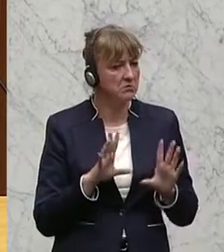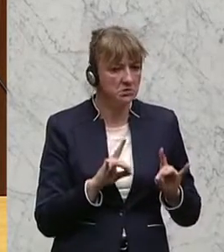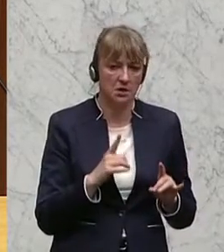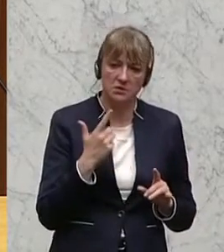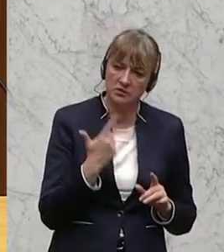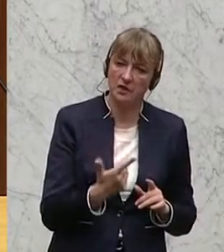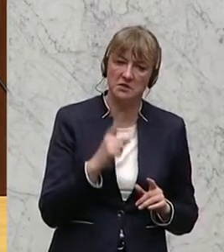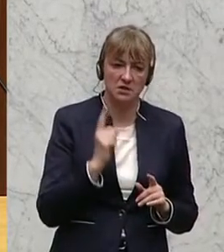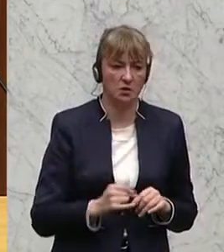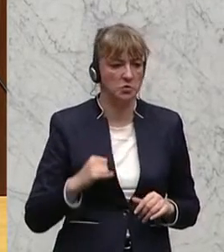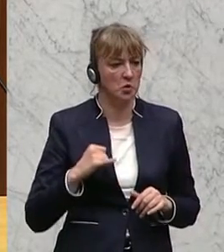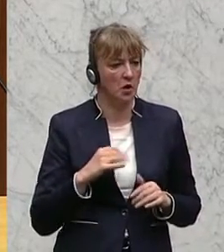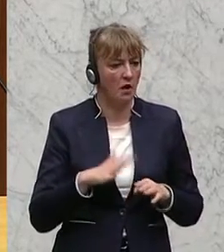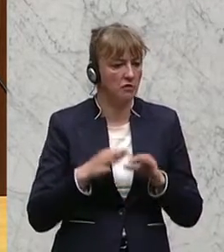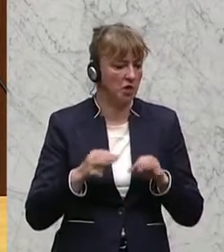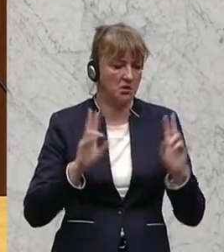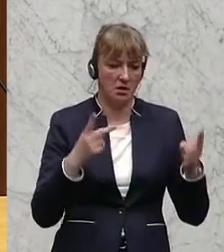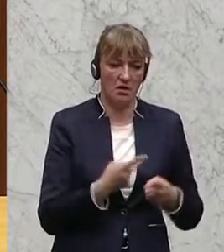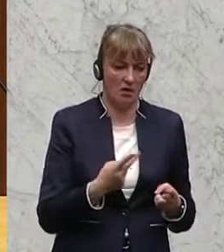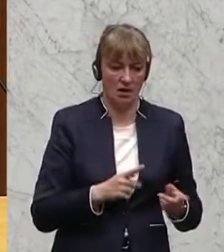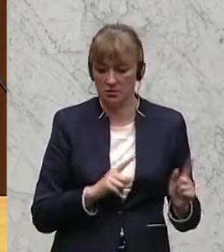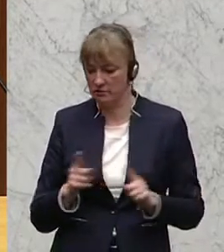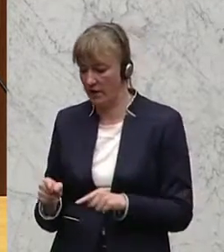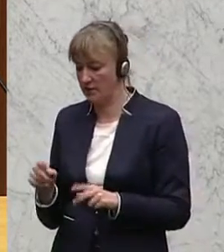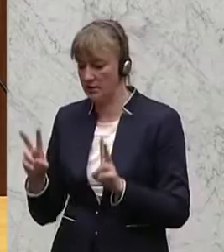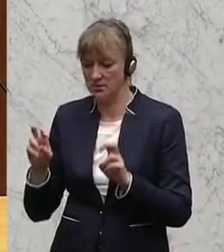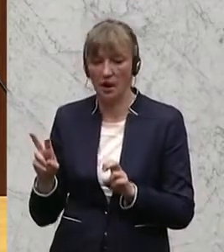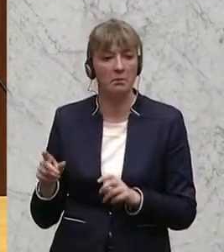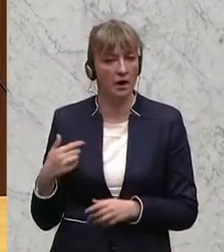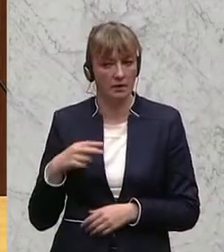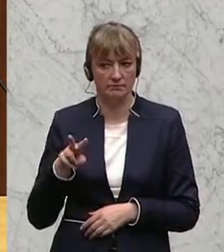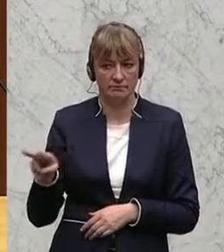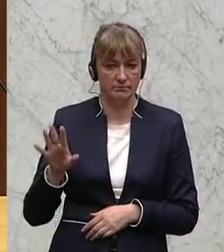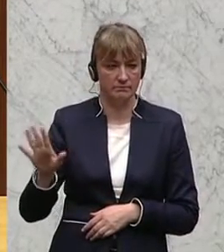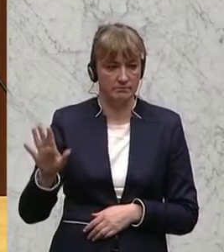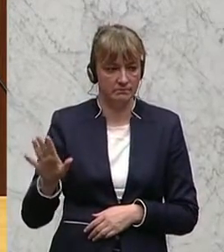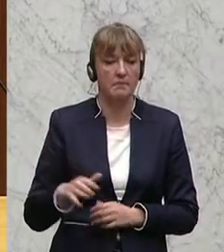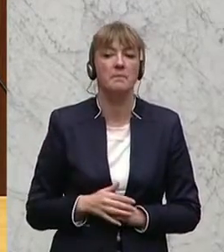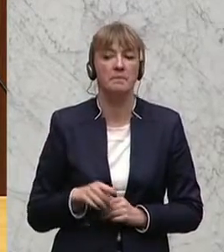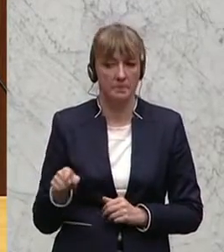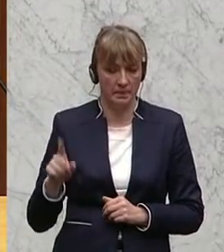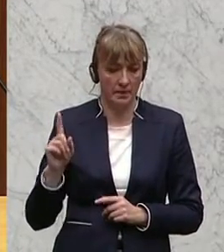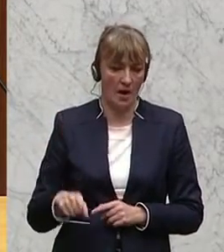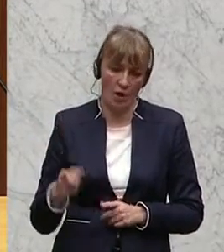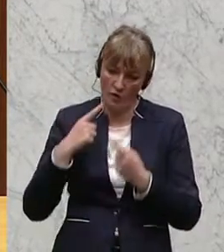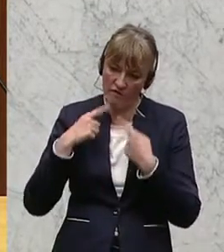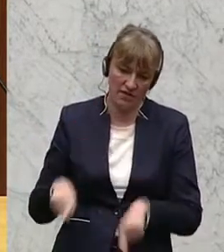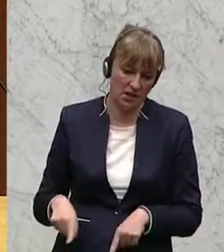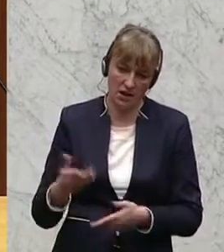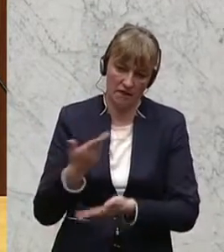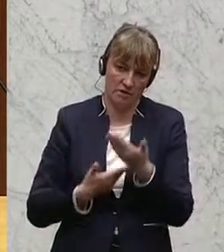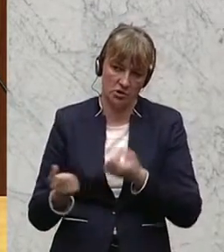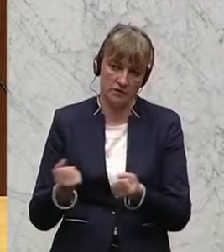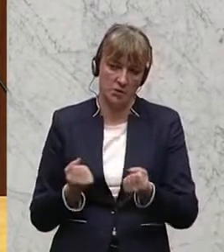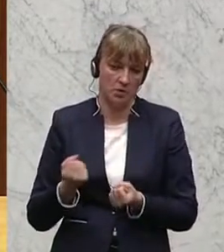bis 20.000 Jugendliche auf der Straße bleiben. Das zweite Thema ist, da schaue ich nach rechts zur ÖVP, auch ein Versagen der